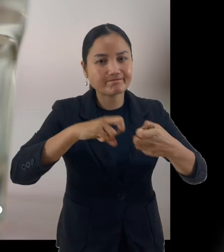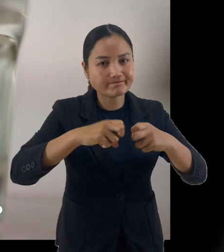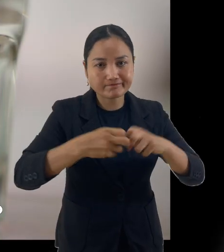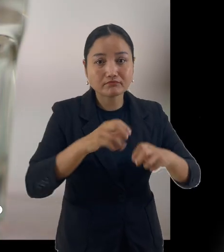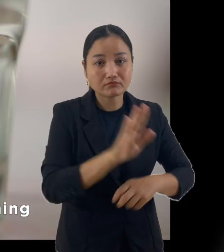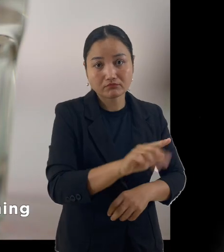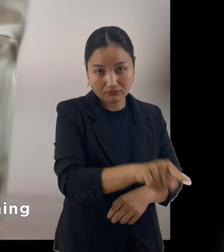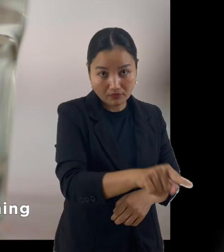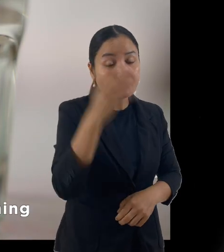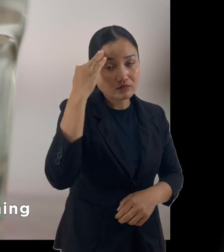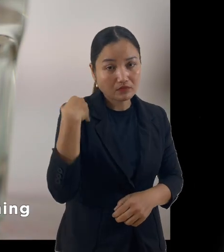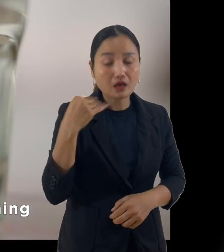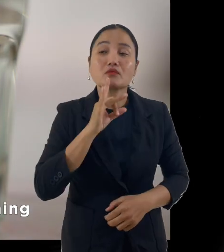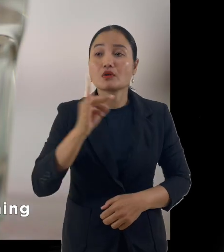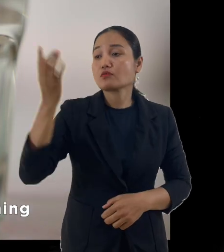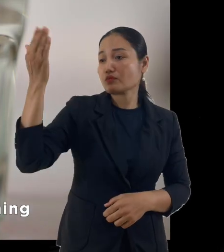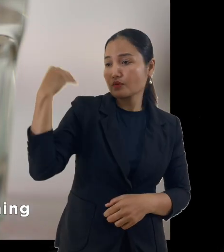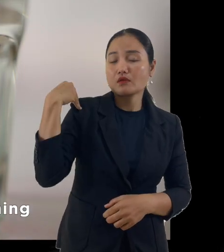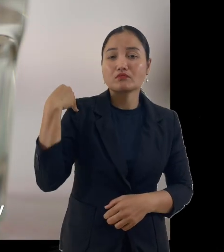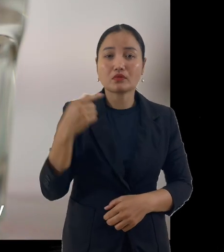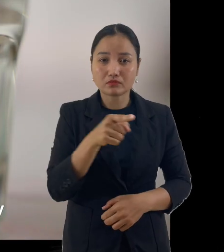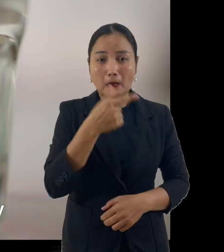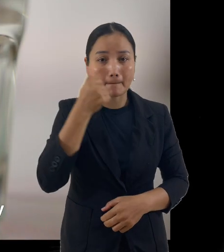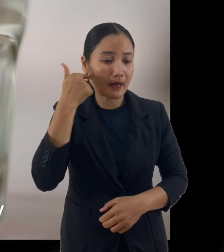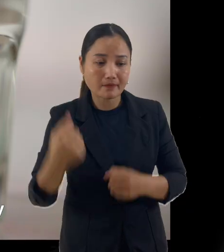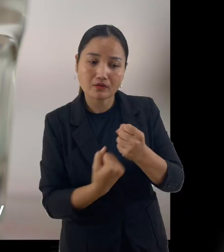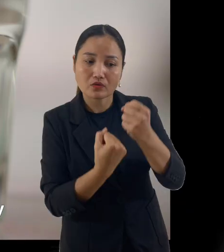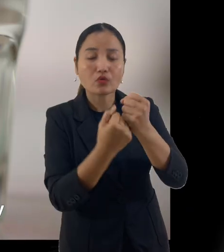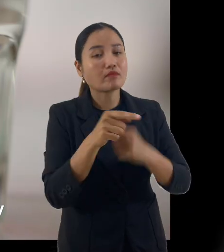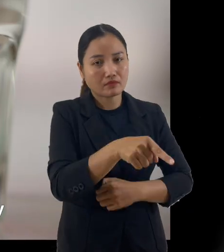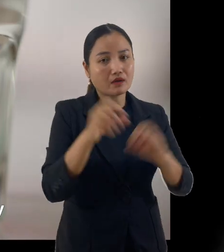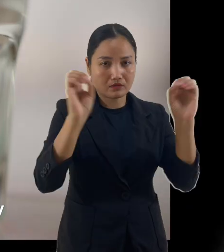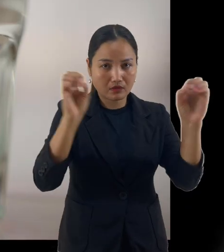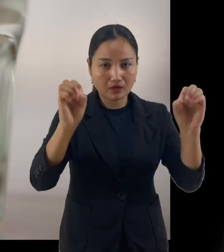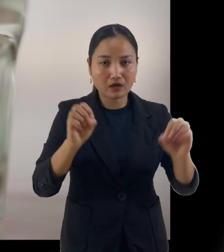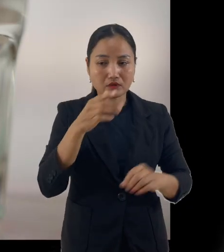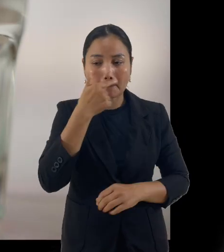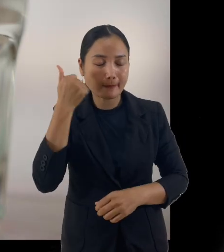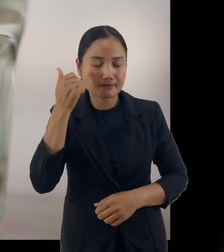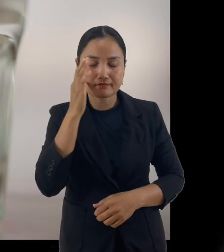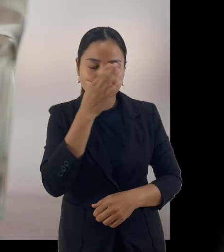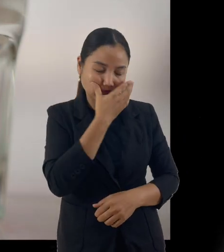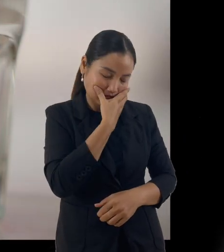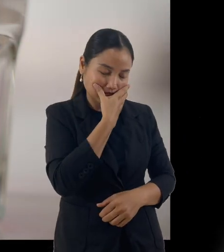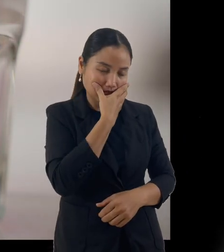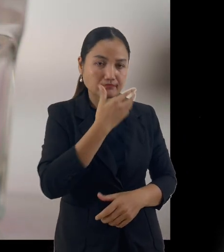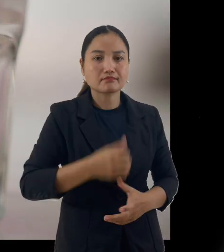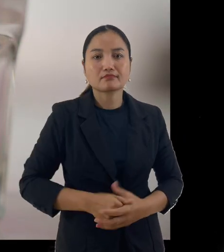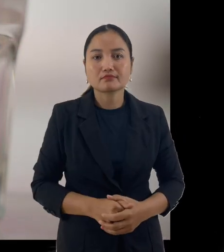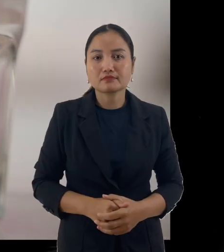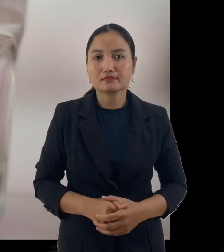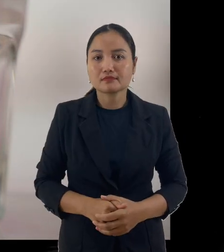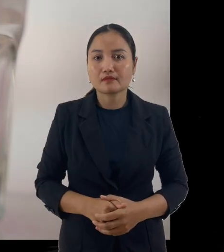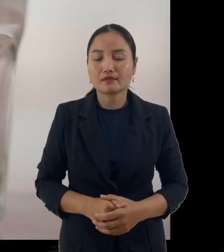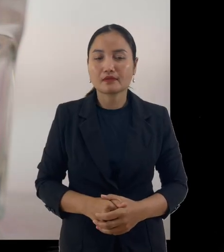នឹងគ្រួសាររបស់គាត់ពួកគាត់ថាគាត់អត់ដែលឃើញបែបហ្នឹងទេហើយកុំធ្វើអីខុសគេគឺគាត់និយាយមួយម៉ាត់ថាគាត់ខ្មាស់គេ